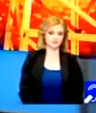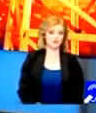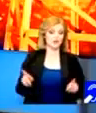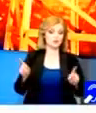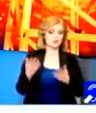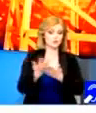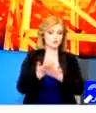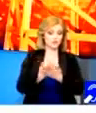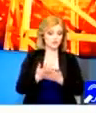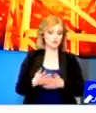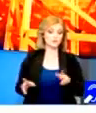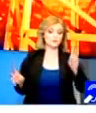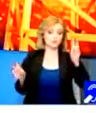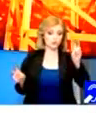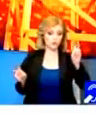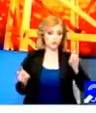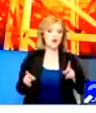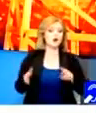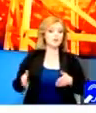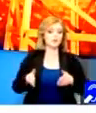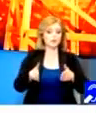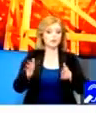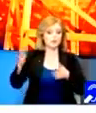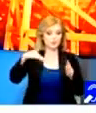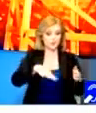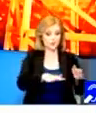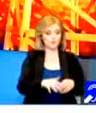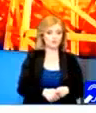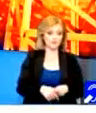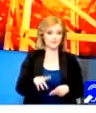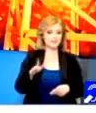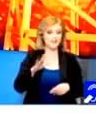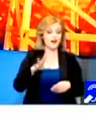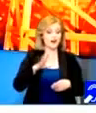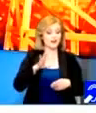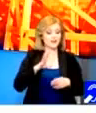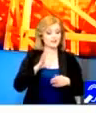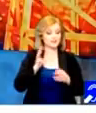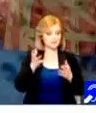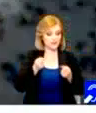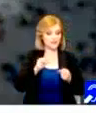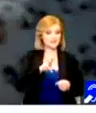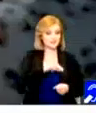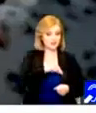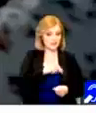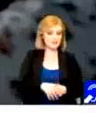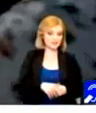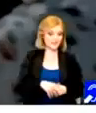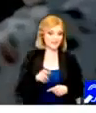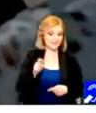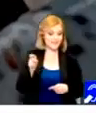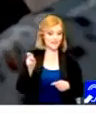Scurtmetrajul Ultimul drum spre mare de Adi Voicu a fost selectat pentru Festivalul de film de la Cannes 2019. Scurtmetrajul prezintă